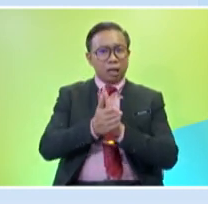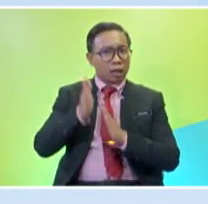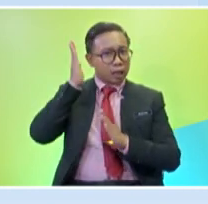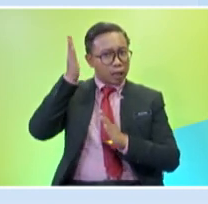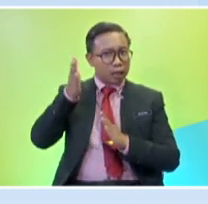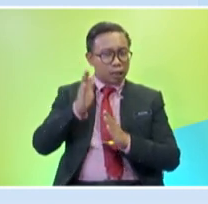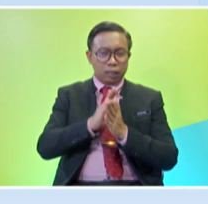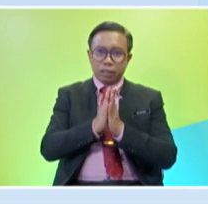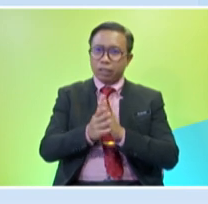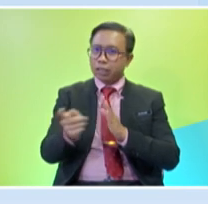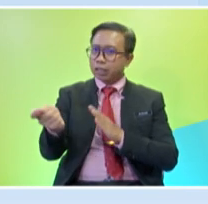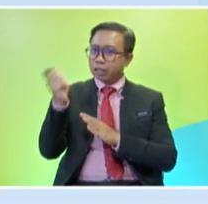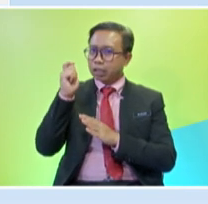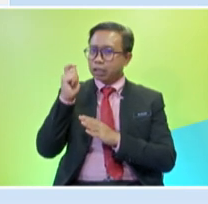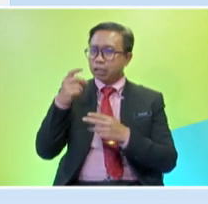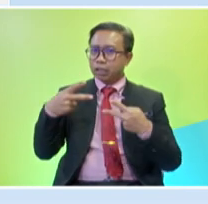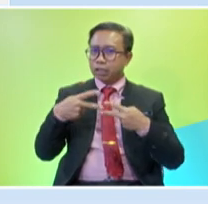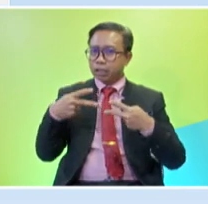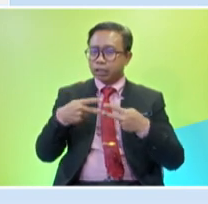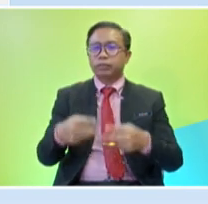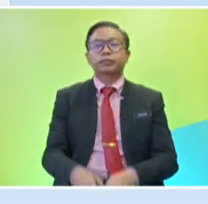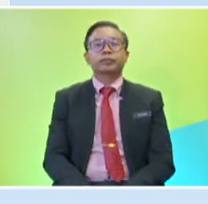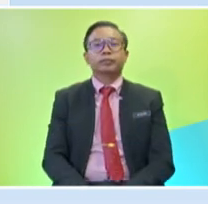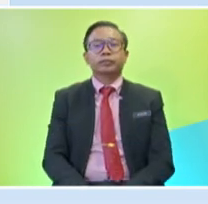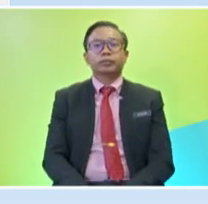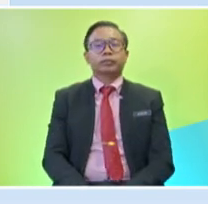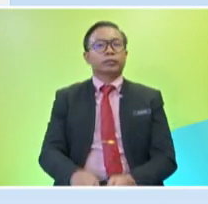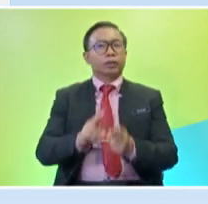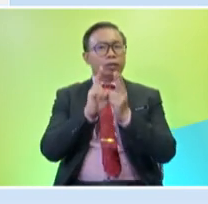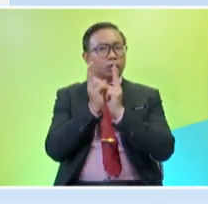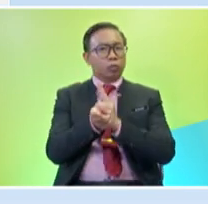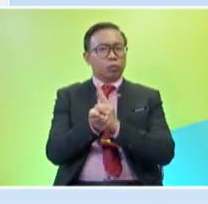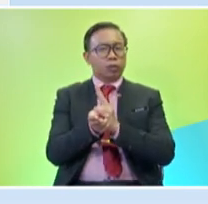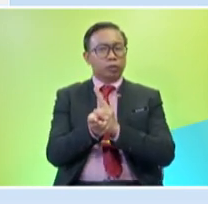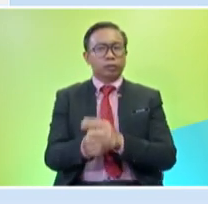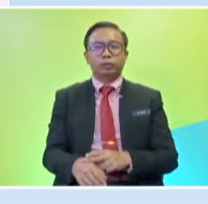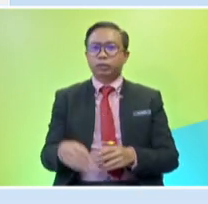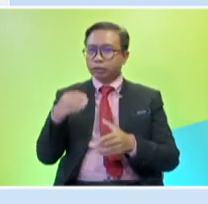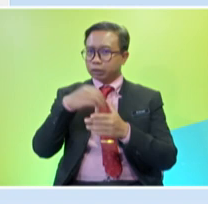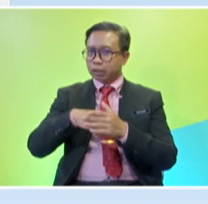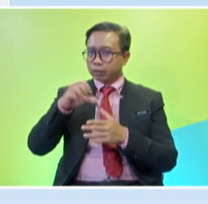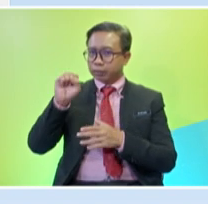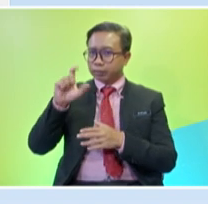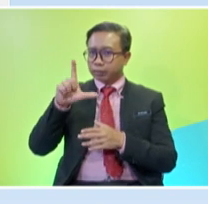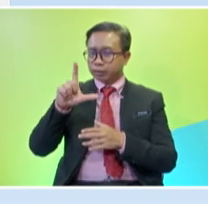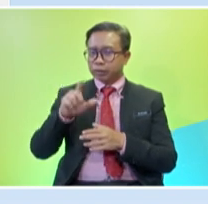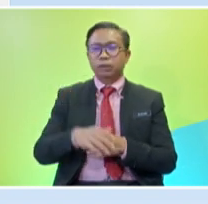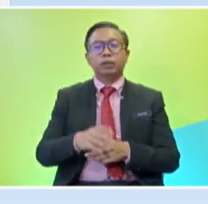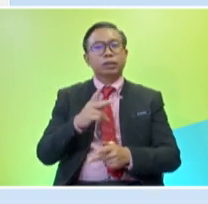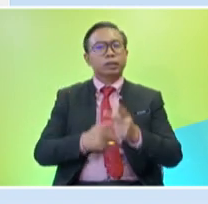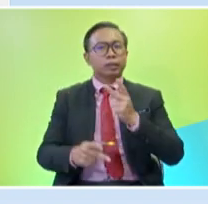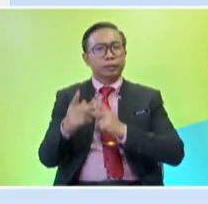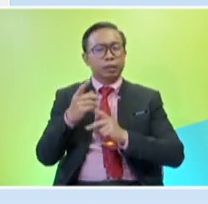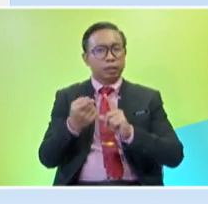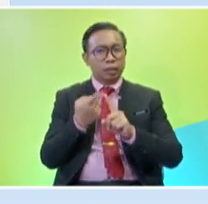tenaga elektrik dan seterusnya perubahan tenaga yang berlaku dalam zat kimia ini adalah dari